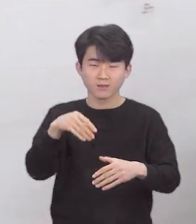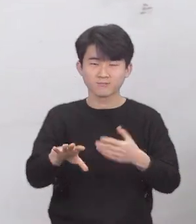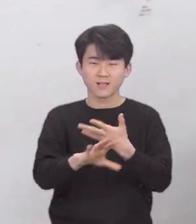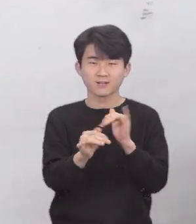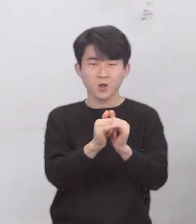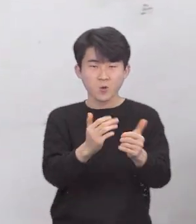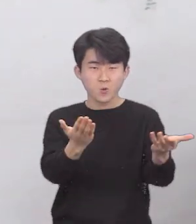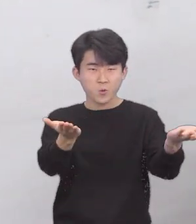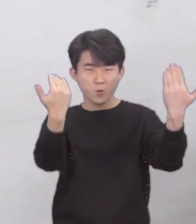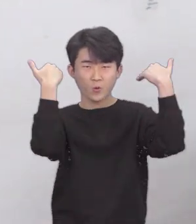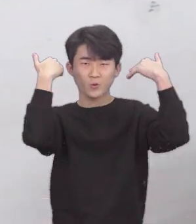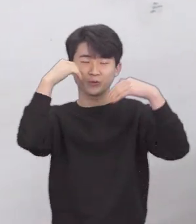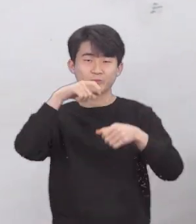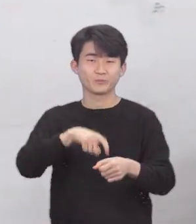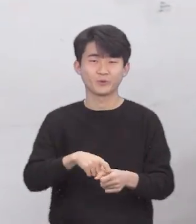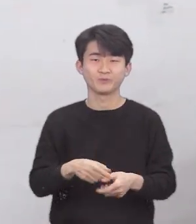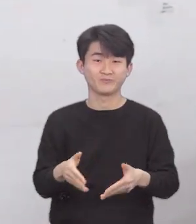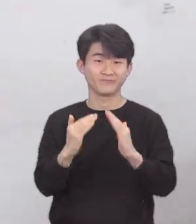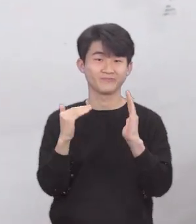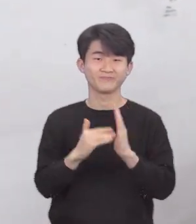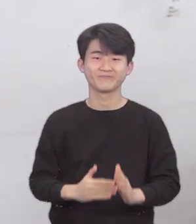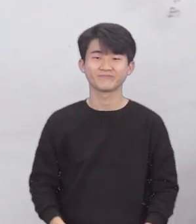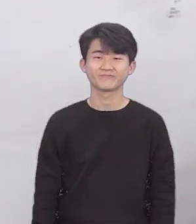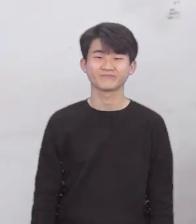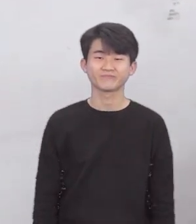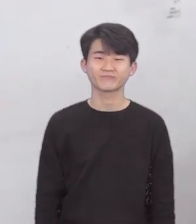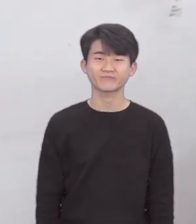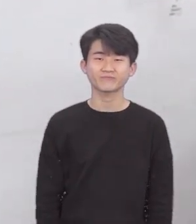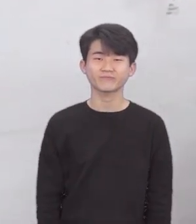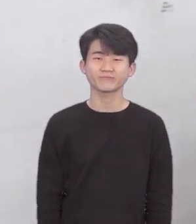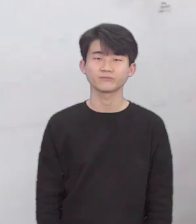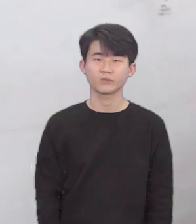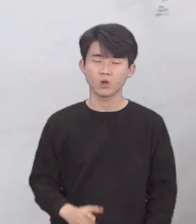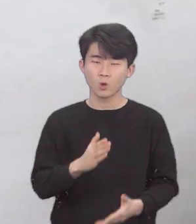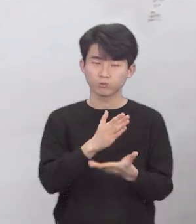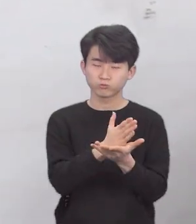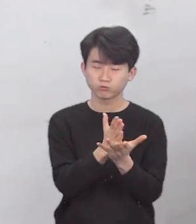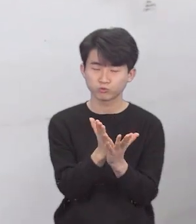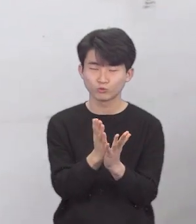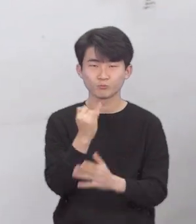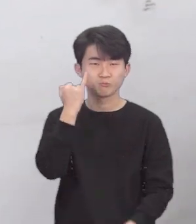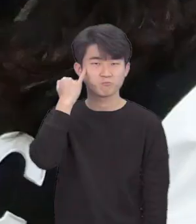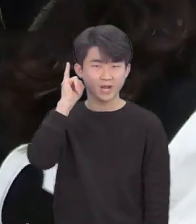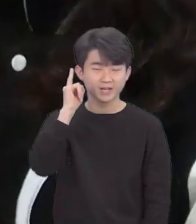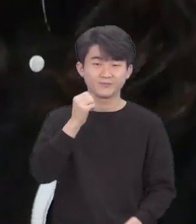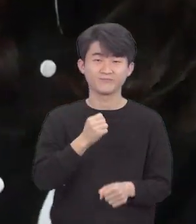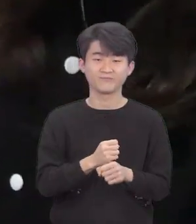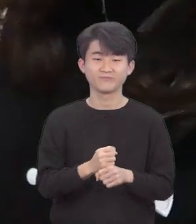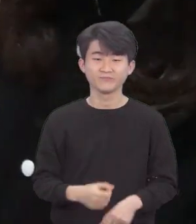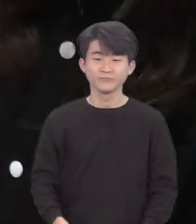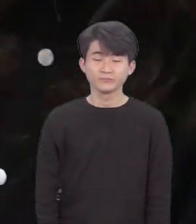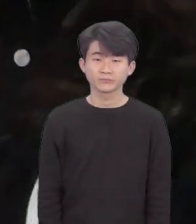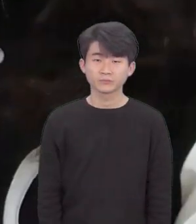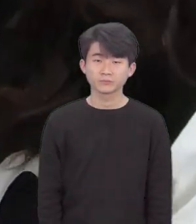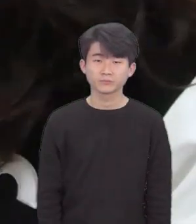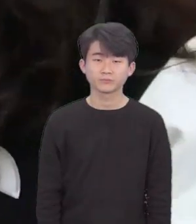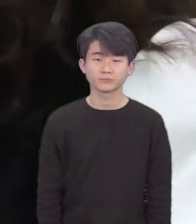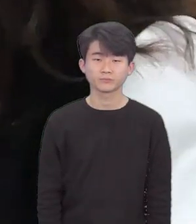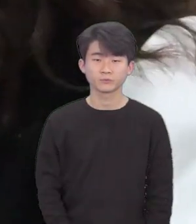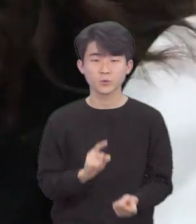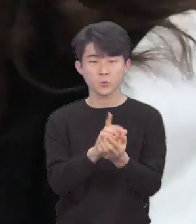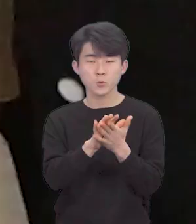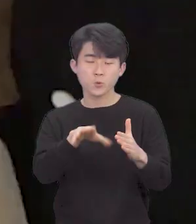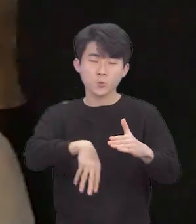음식도 나눠주고 이렇게 여러 가지 준비를 해봤습니다. 저도 뽑아도 되나요? 네,